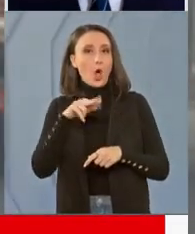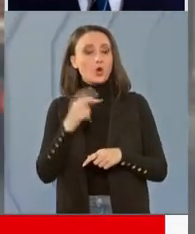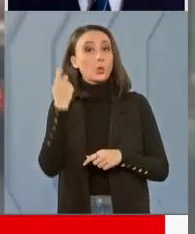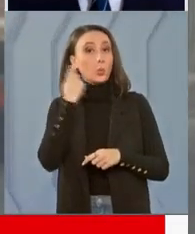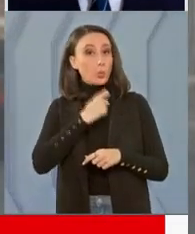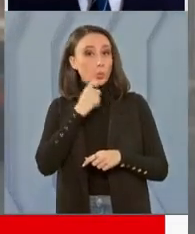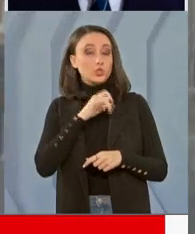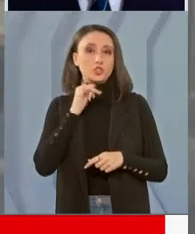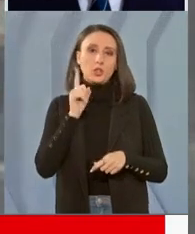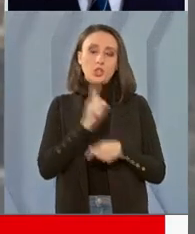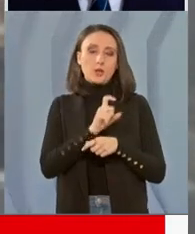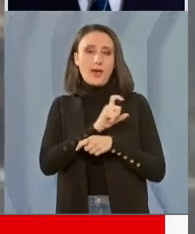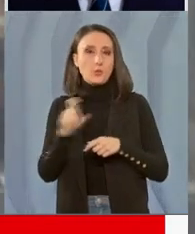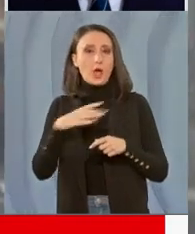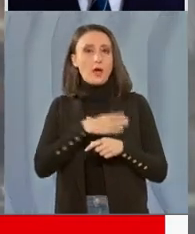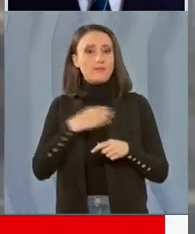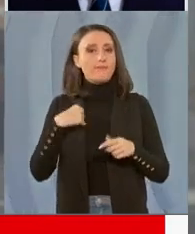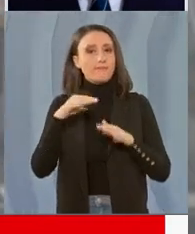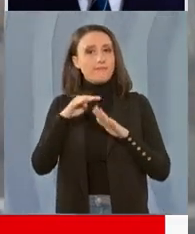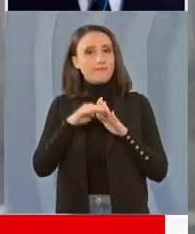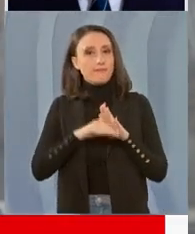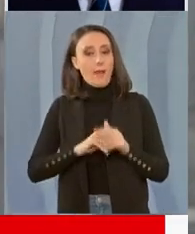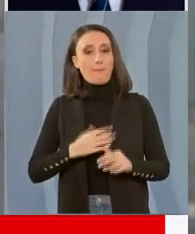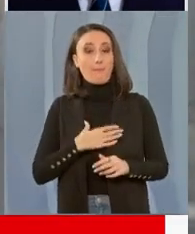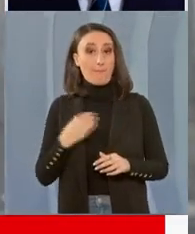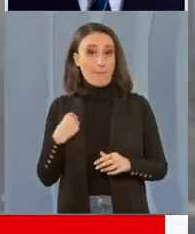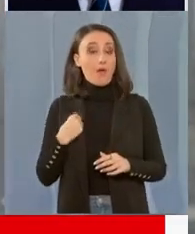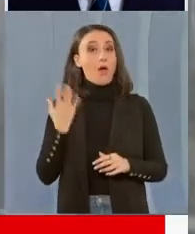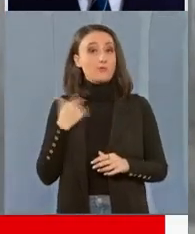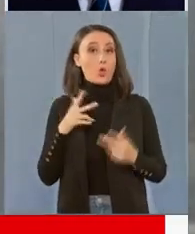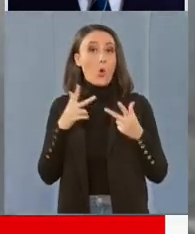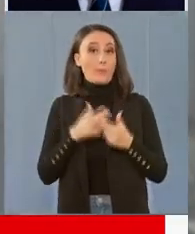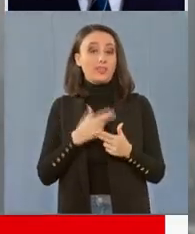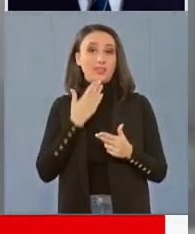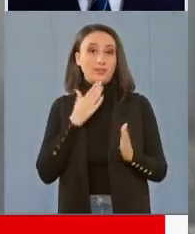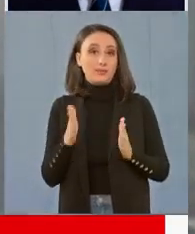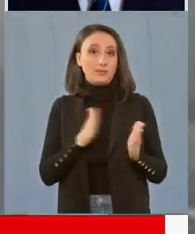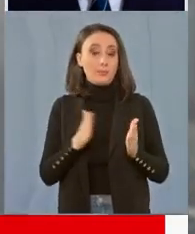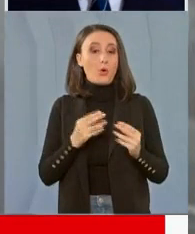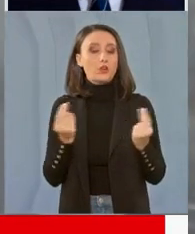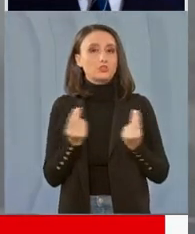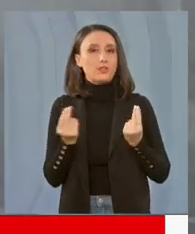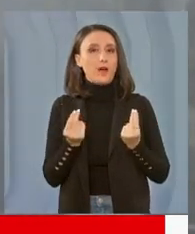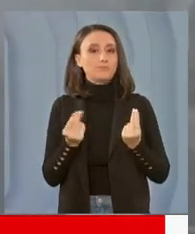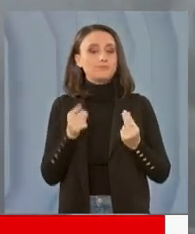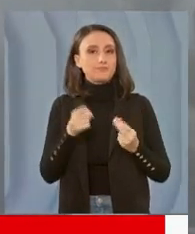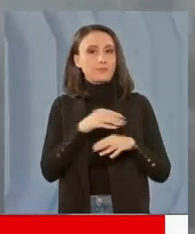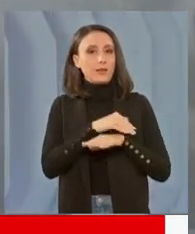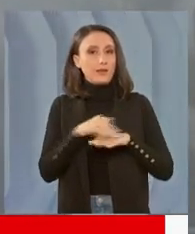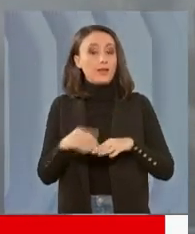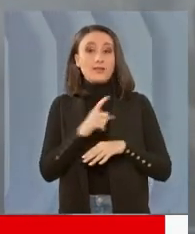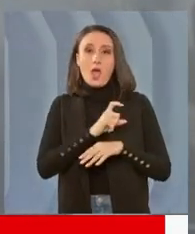Cluj. Și tot din cauza condițiilor meteo nefavorabile, au fost oprite temporar manevrele în bara Sulina. Din